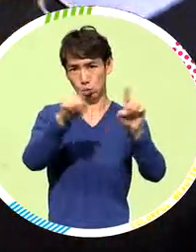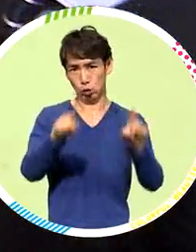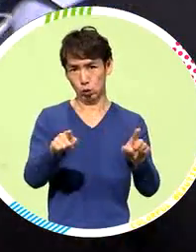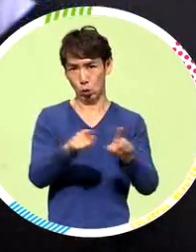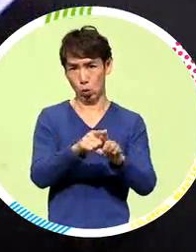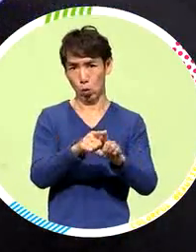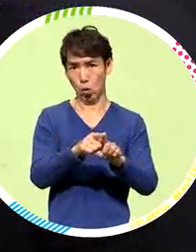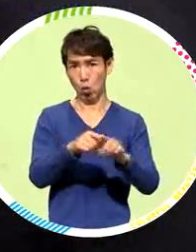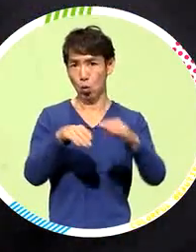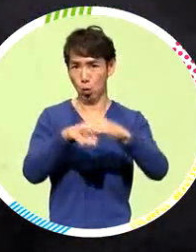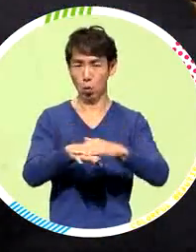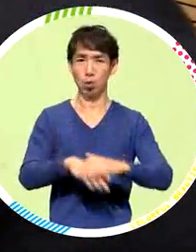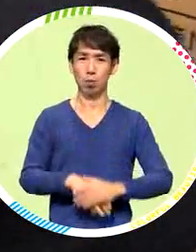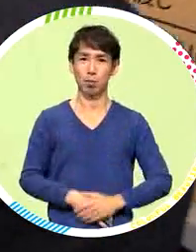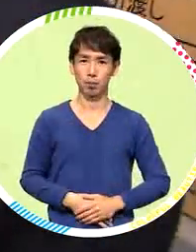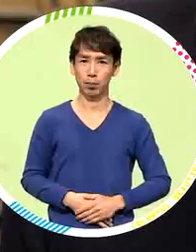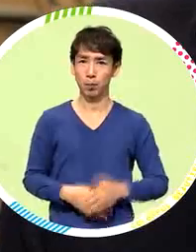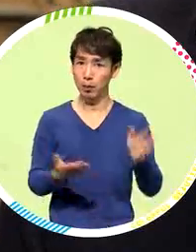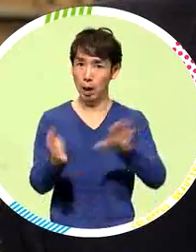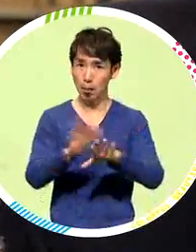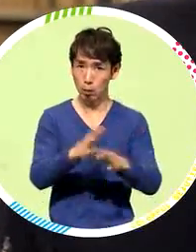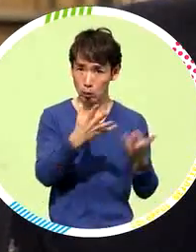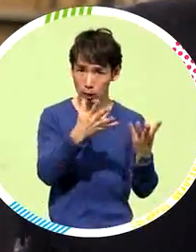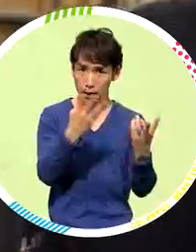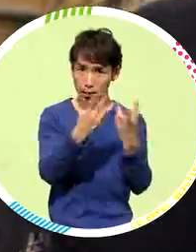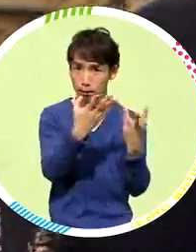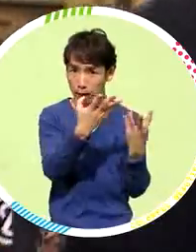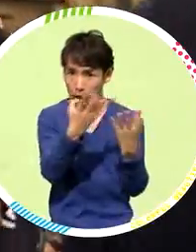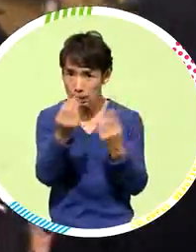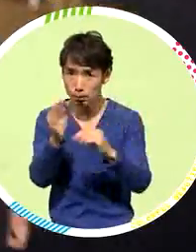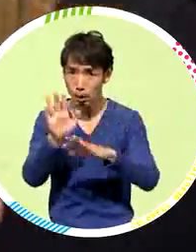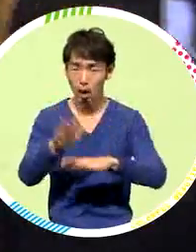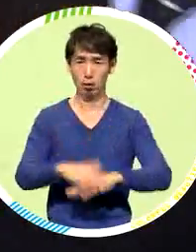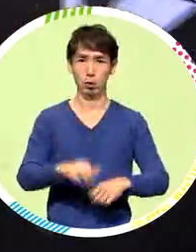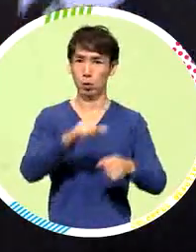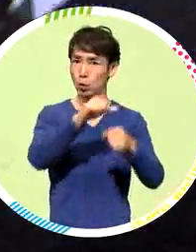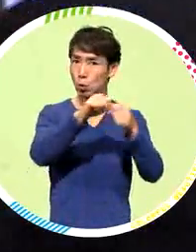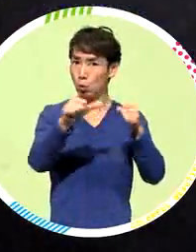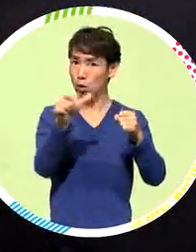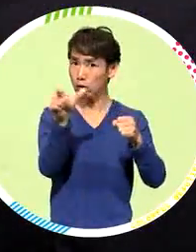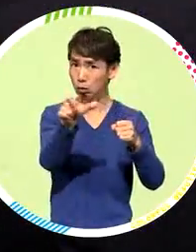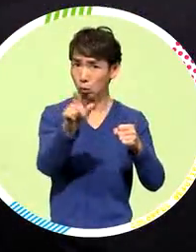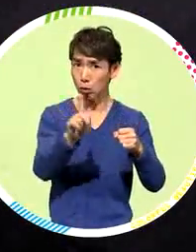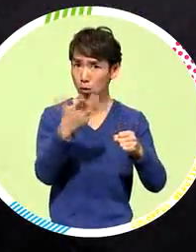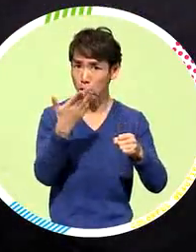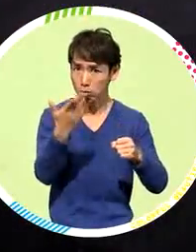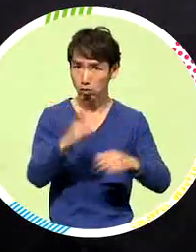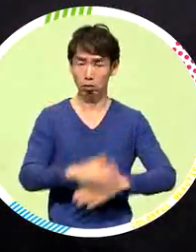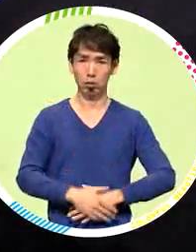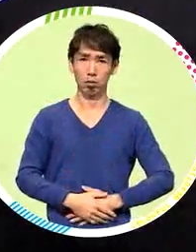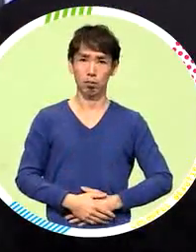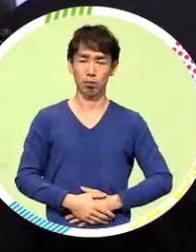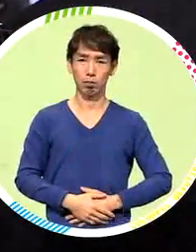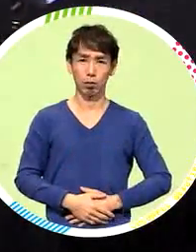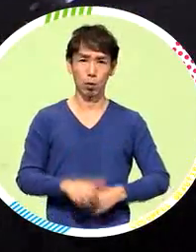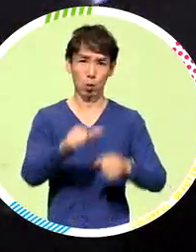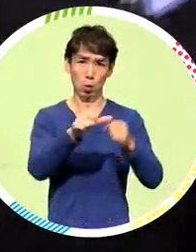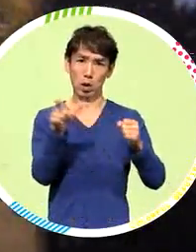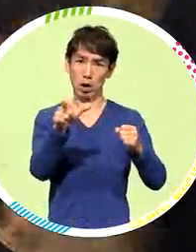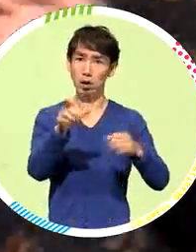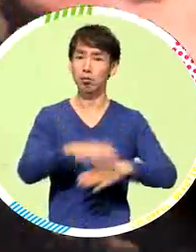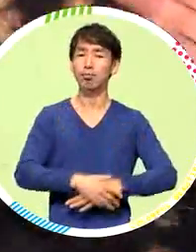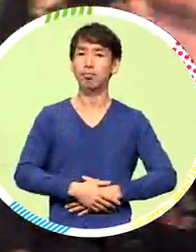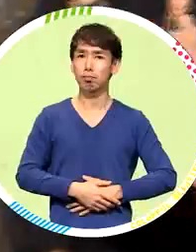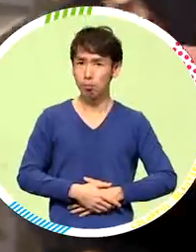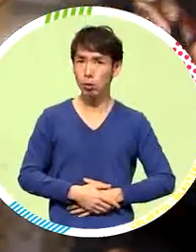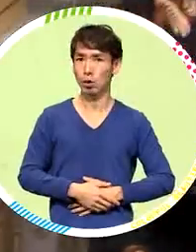15位カーズのダンボールですねこの5年って書いてあるのは何ですかこの後年と書いてある